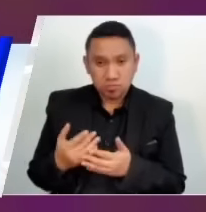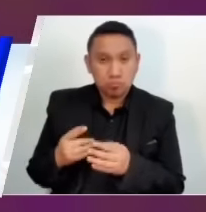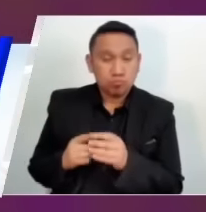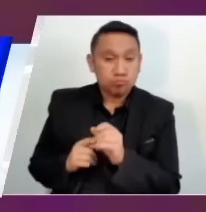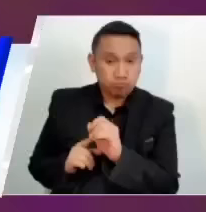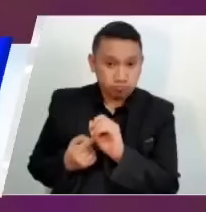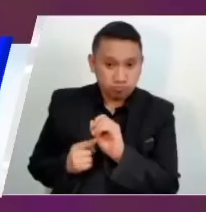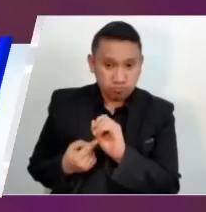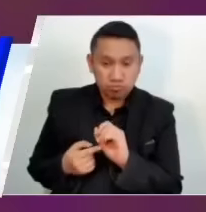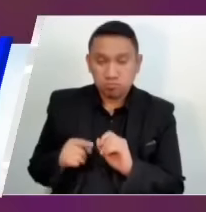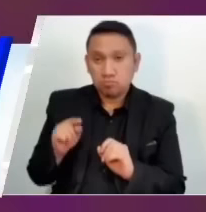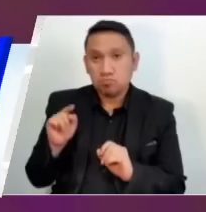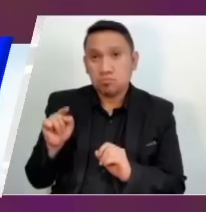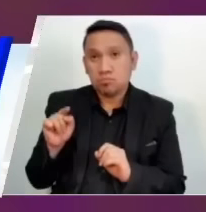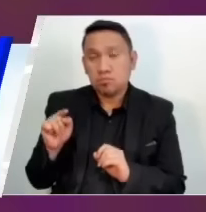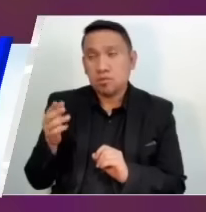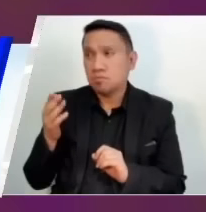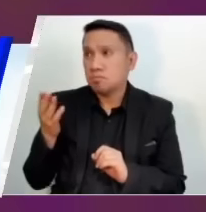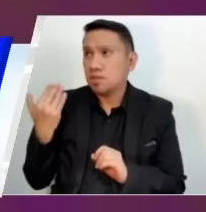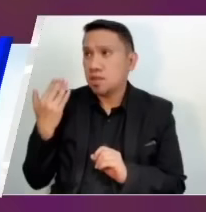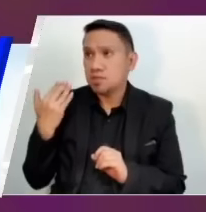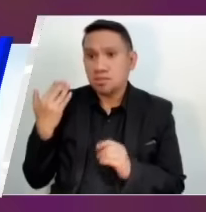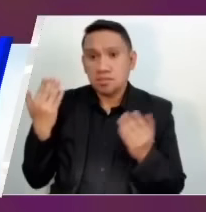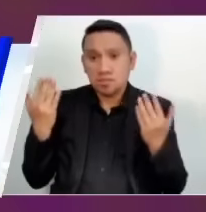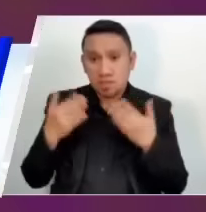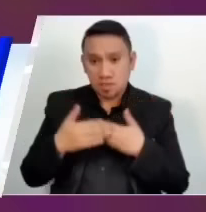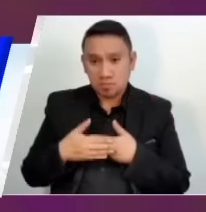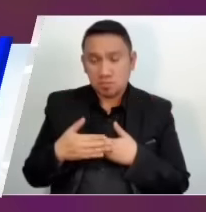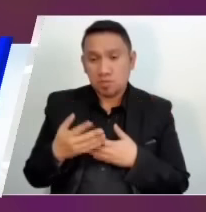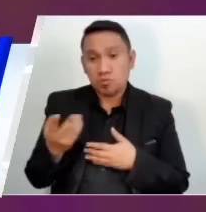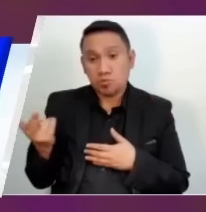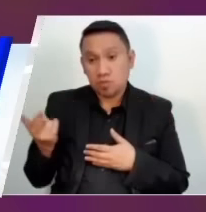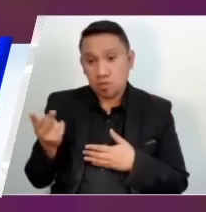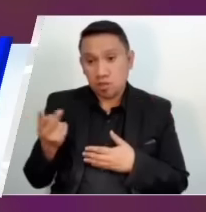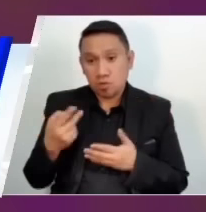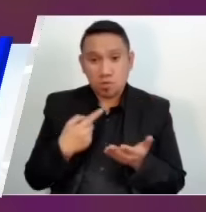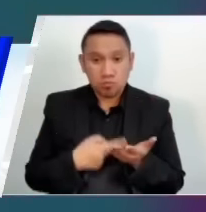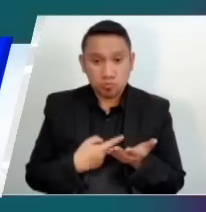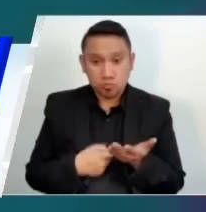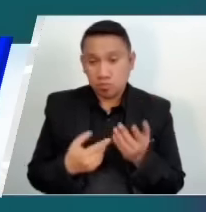kagabi o nung isang gabi lamang ay nag-usap muli si Bea at saka si Dominic.